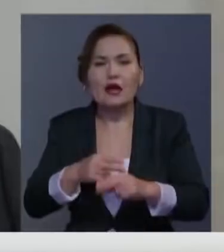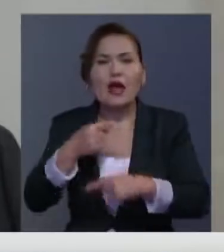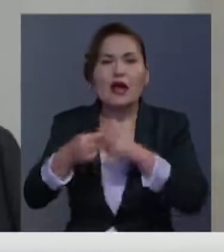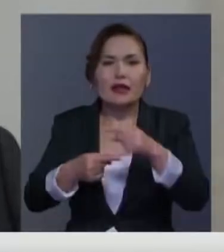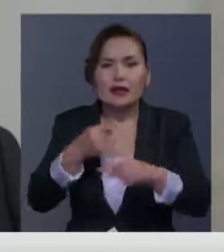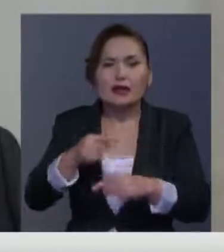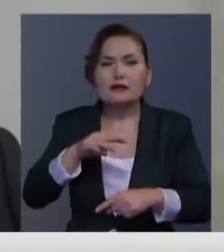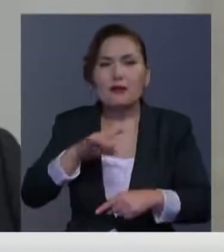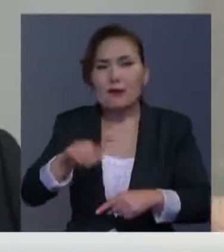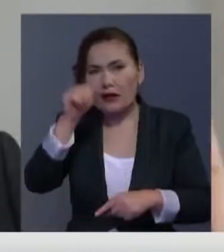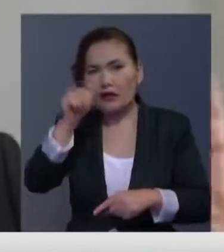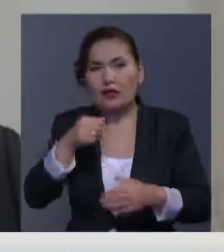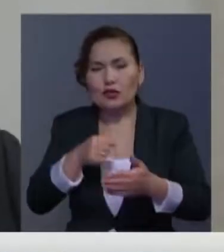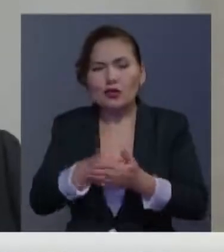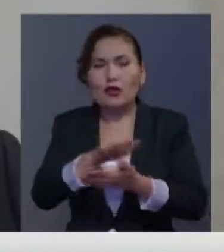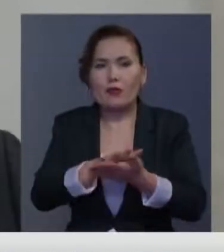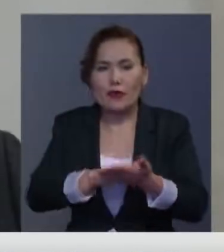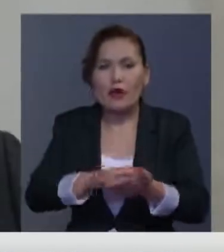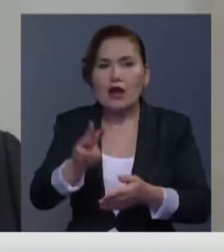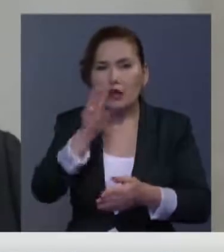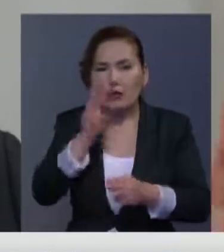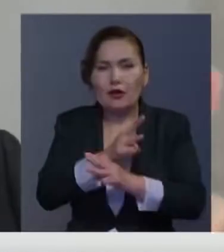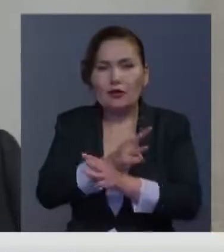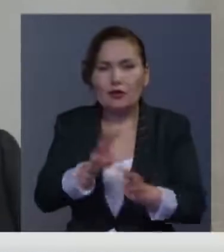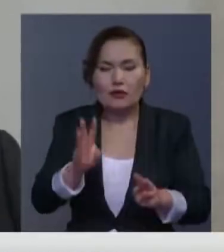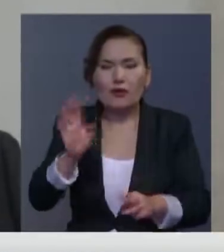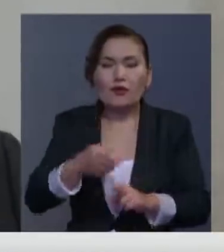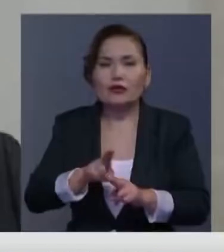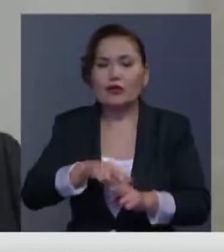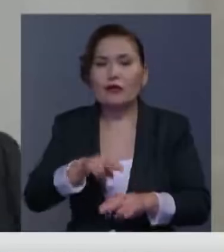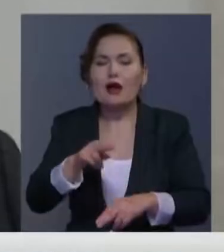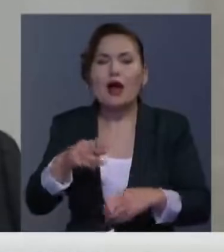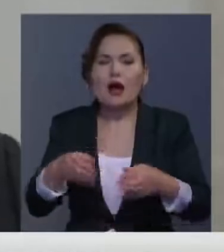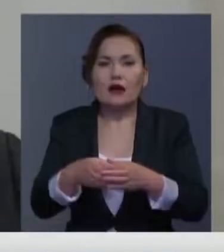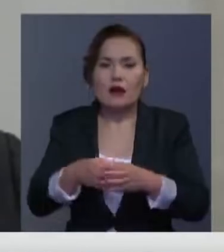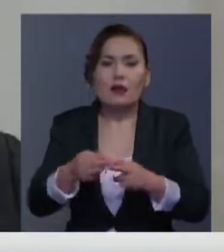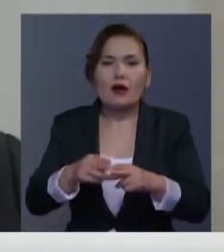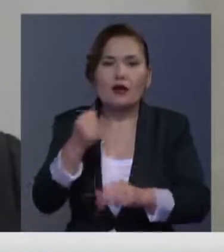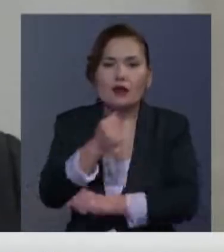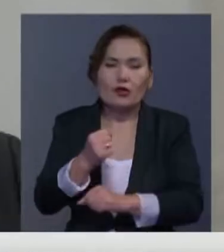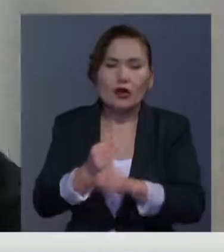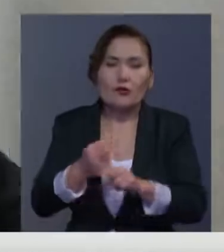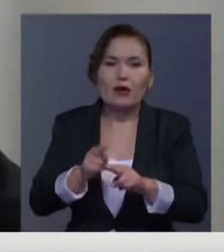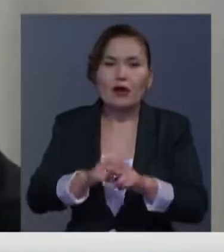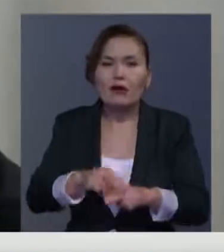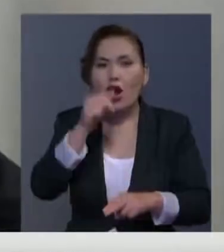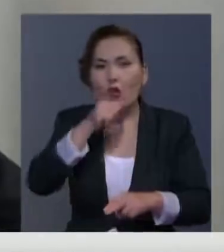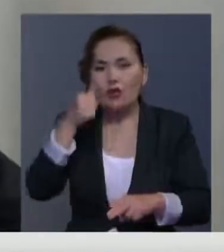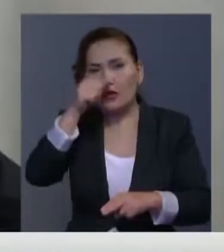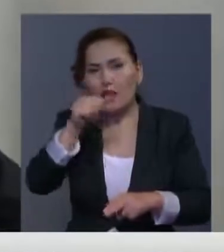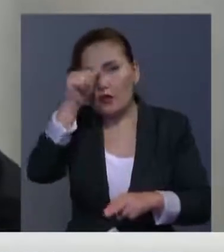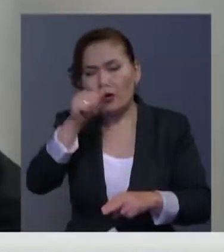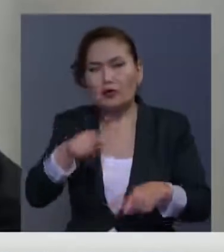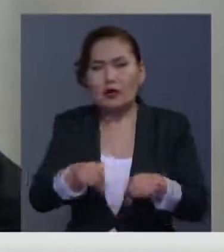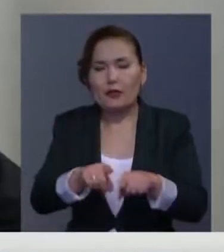жылдың наурызына дейін көрсетілмек. Мысалы, биыл тамызда сіздің компанияңызда қызметкерлер саны өткен жылдың осы айымен салыстырғанда көп